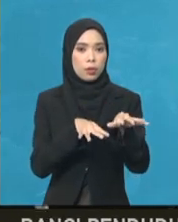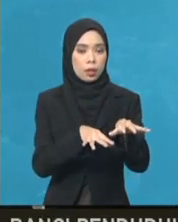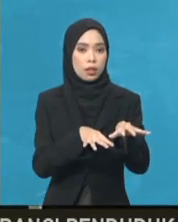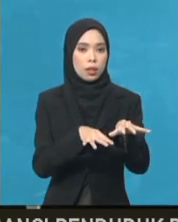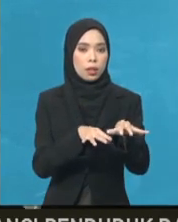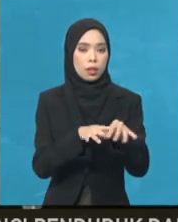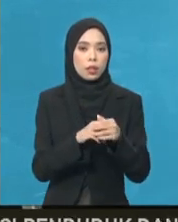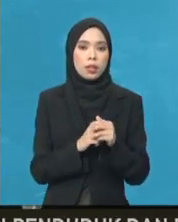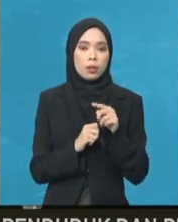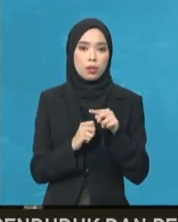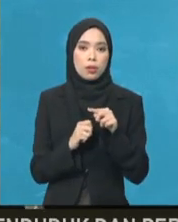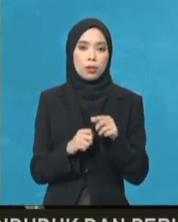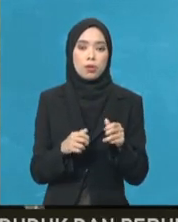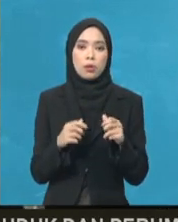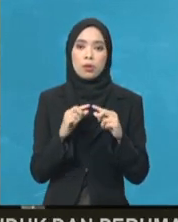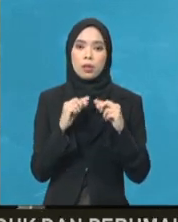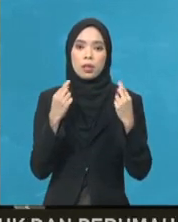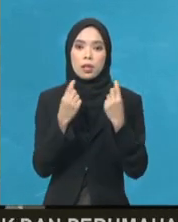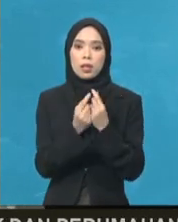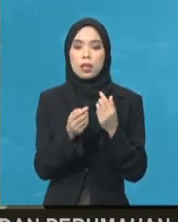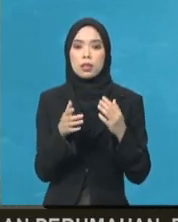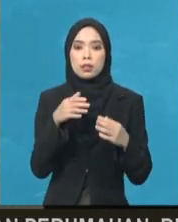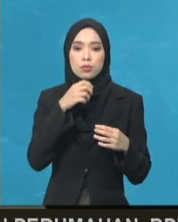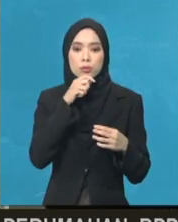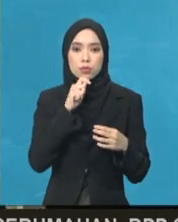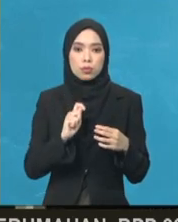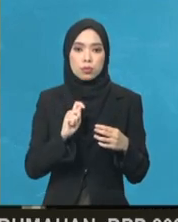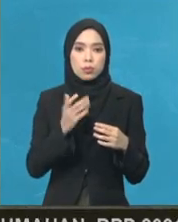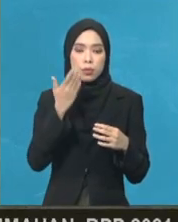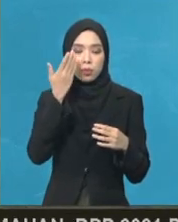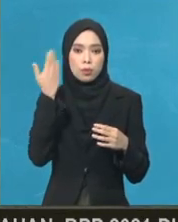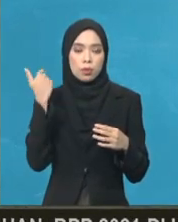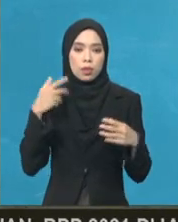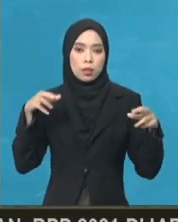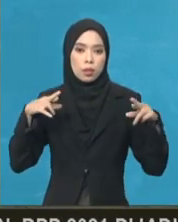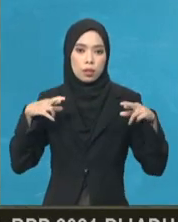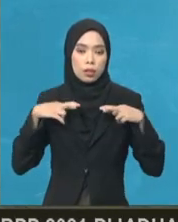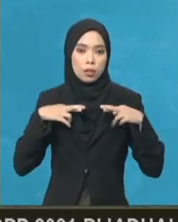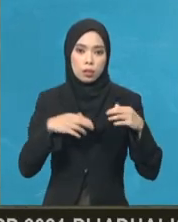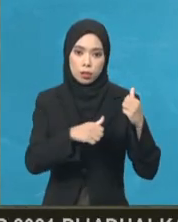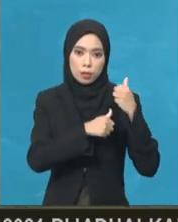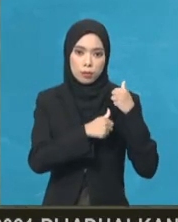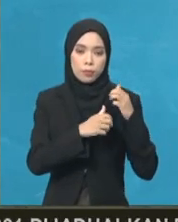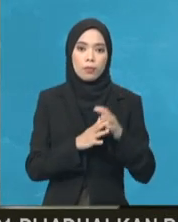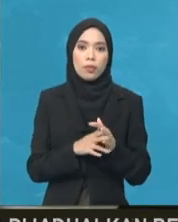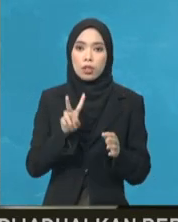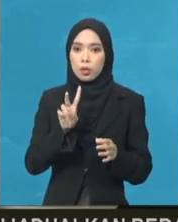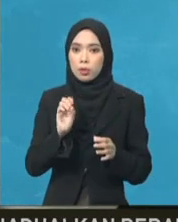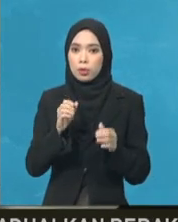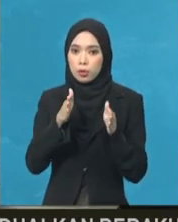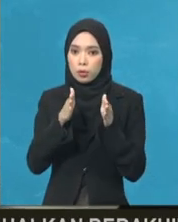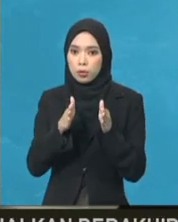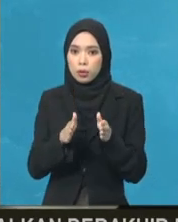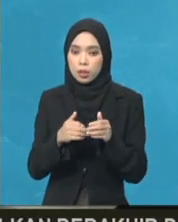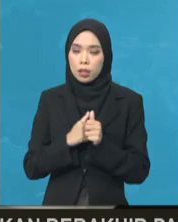nanti ialah persatuan Veteran Angkatan Bersenjata diraja Brunei 20 peserta persatuan tersebut akan turut